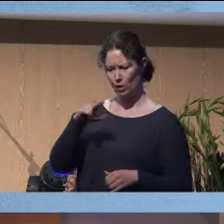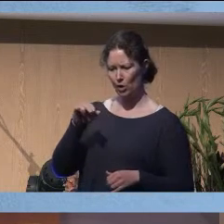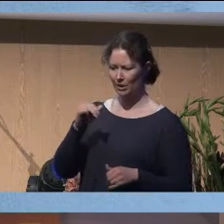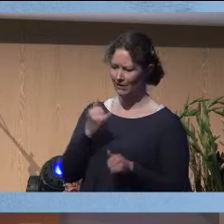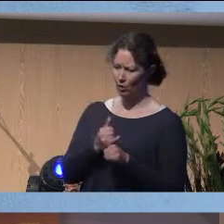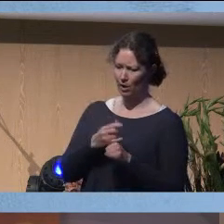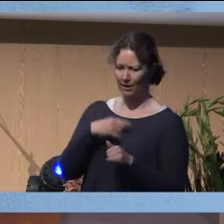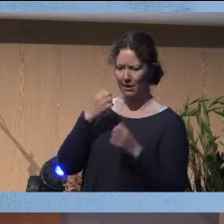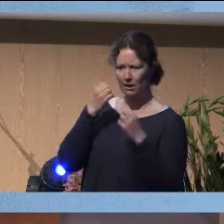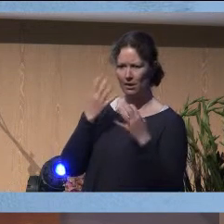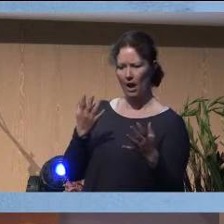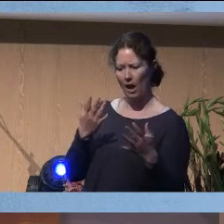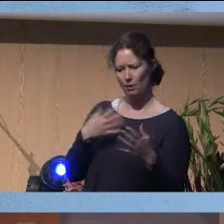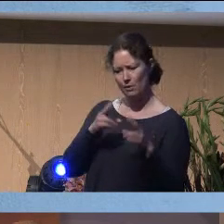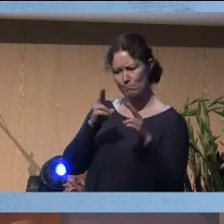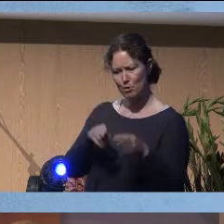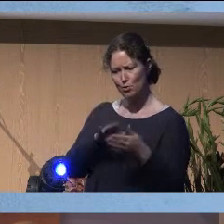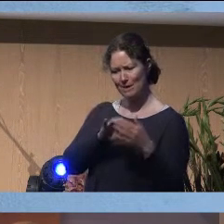denne